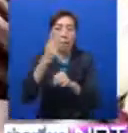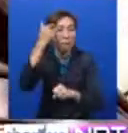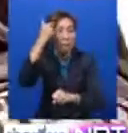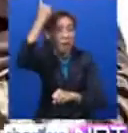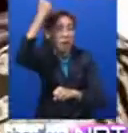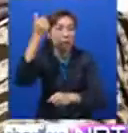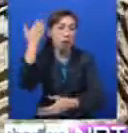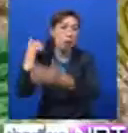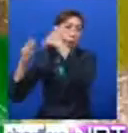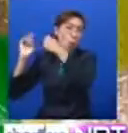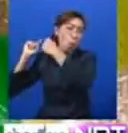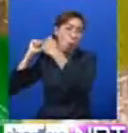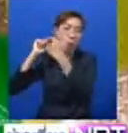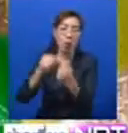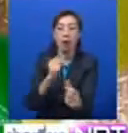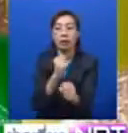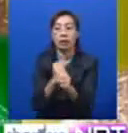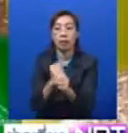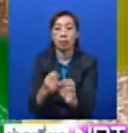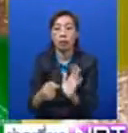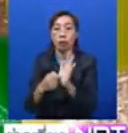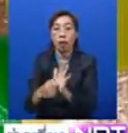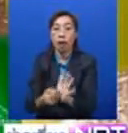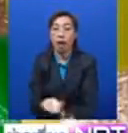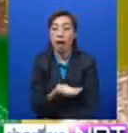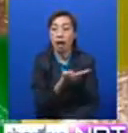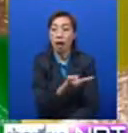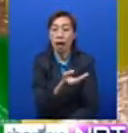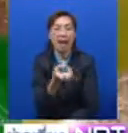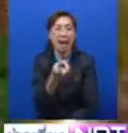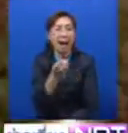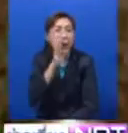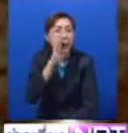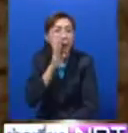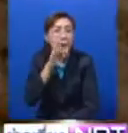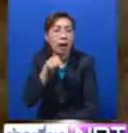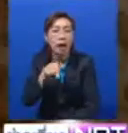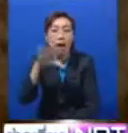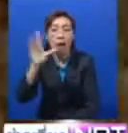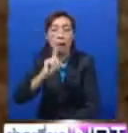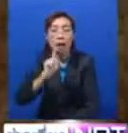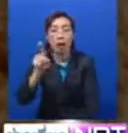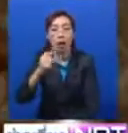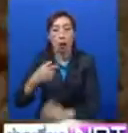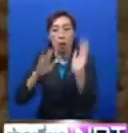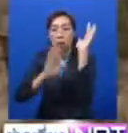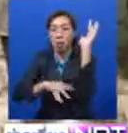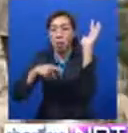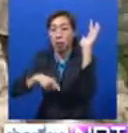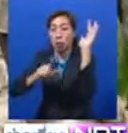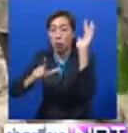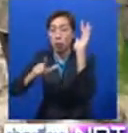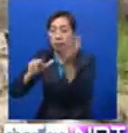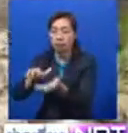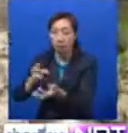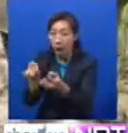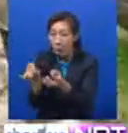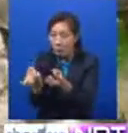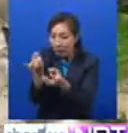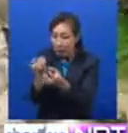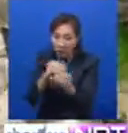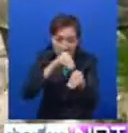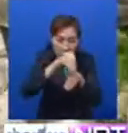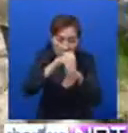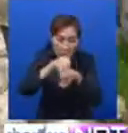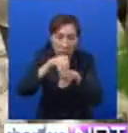าของชาวบ้านอย่างข้าวสังหยดที่นำพันธุ์มาจากพัทลุงมาปลูกที่นี่ได้ผลผลิตและรสชาติดีนุ่มอร่อย